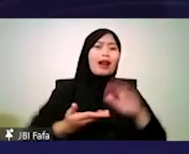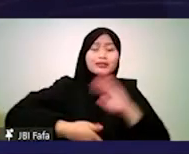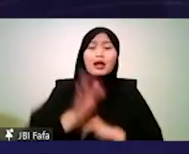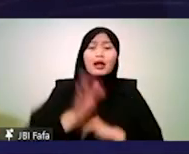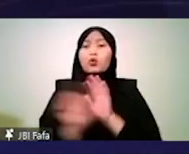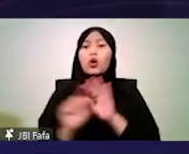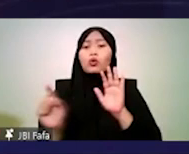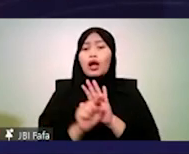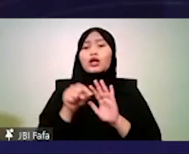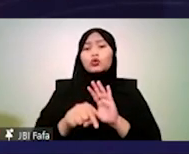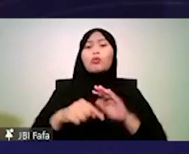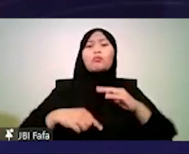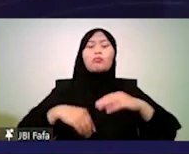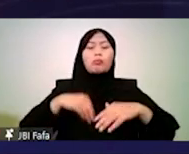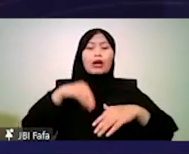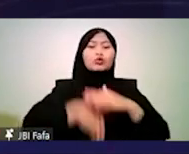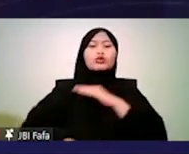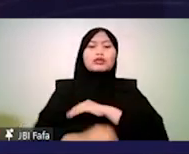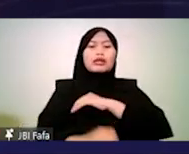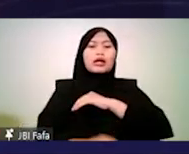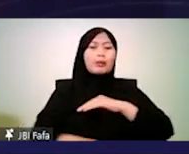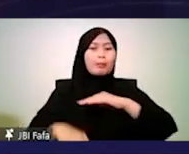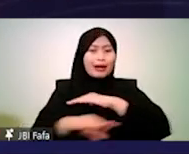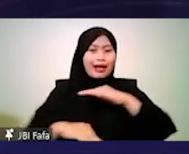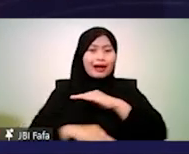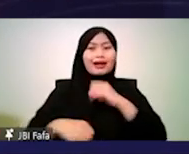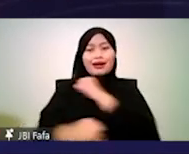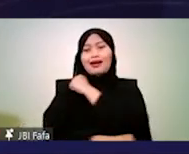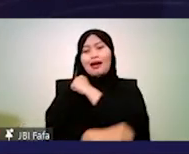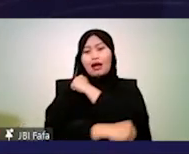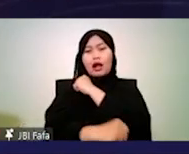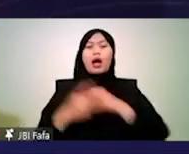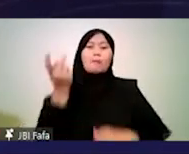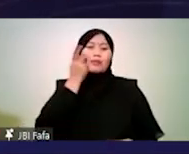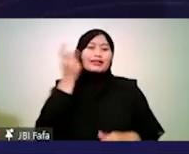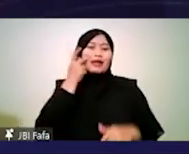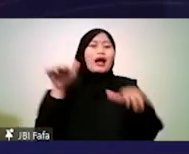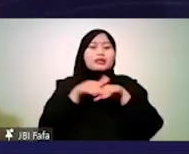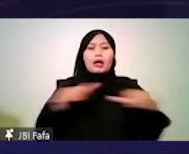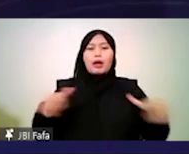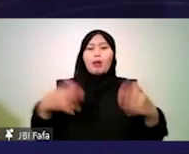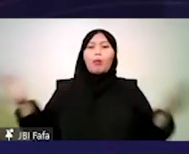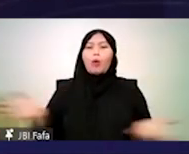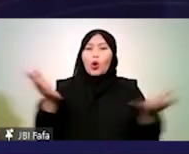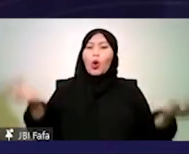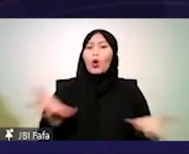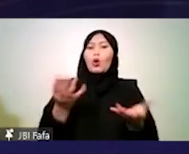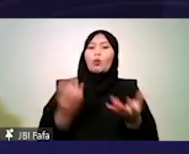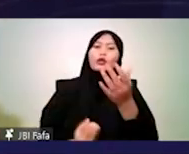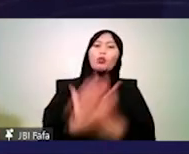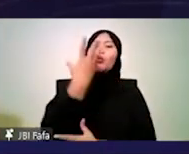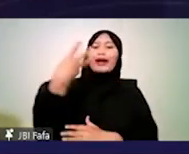salah satu pilar negara untuk apa menjaga stabilitas mendorong pertumbuhan